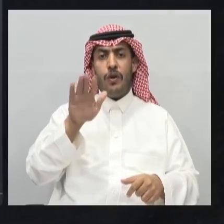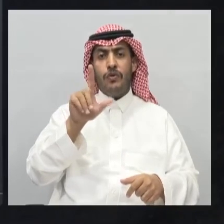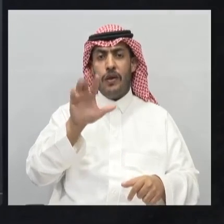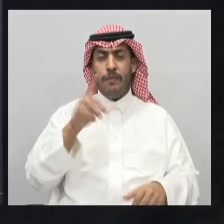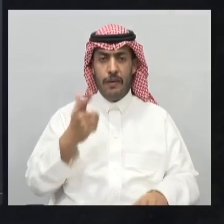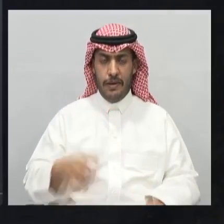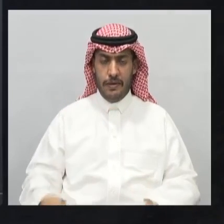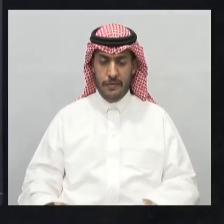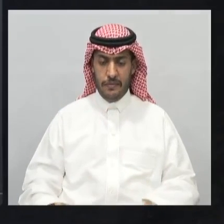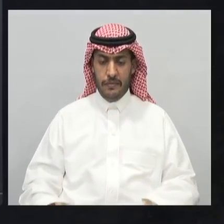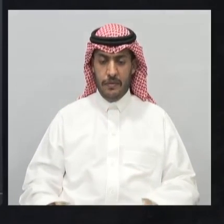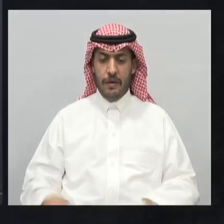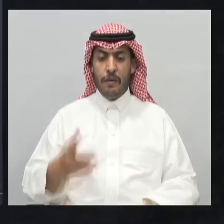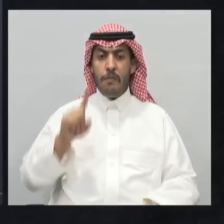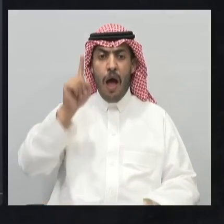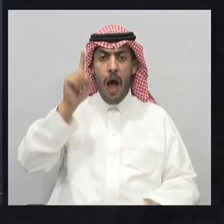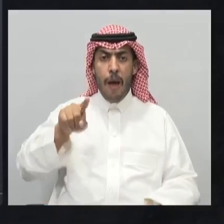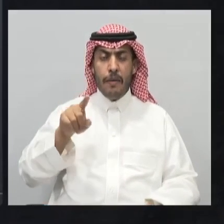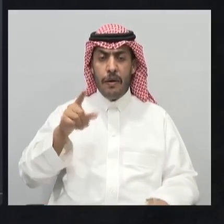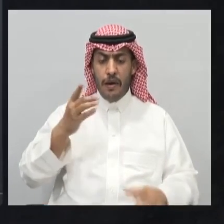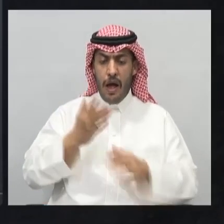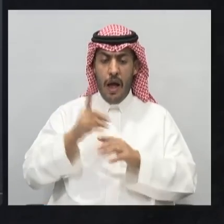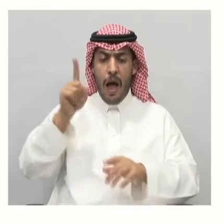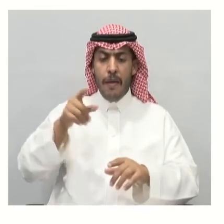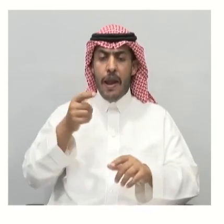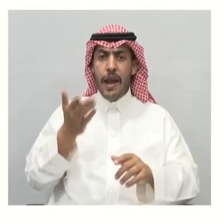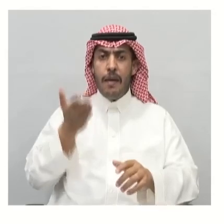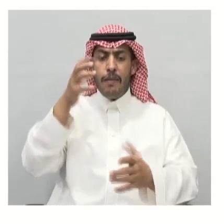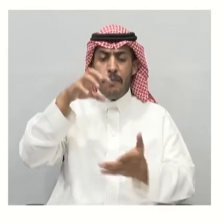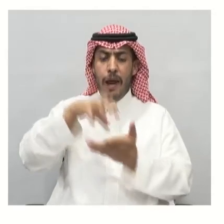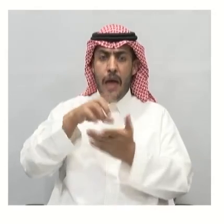الرسل بماذا امر الله نبينا ابراهيم عليه